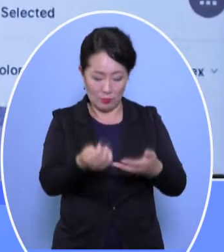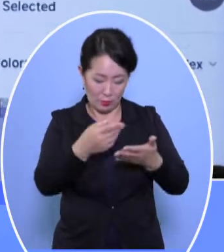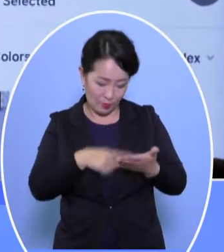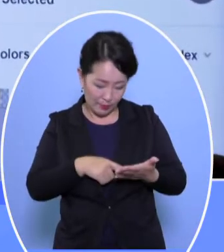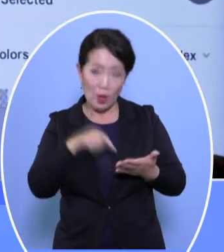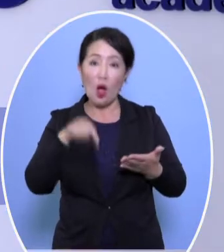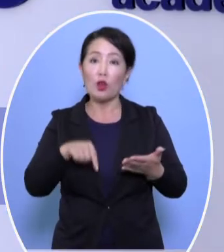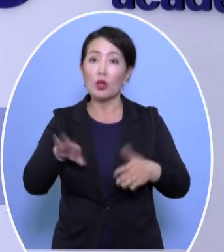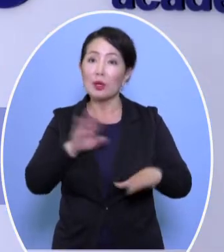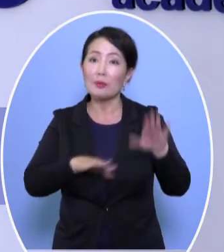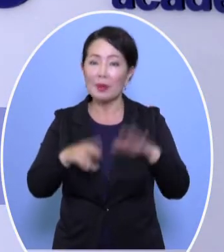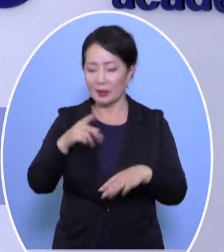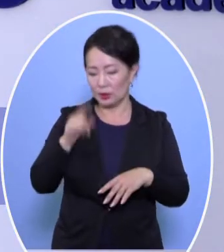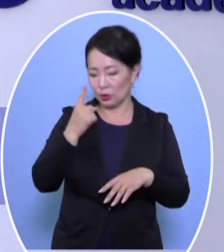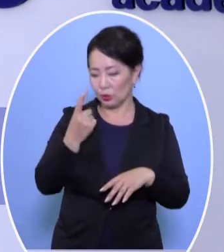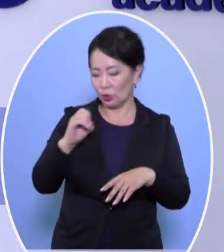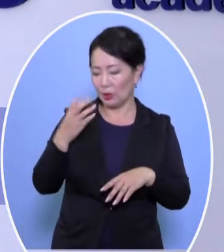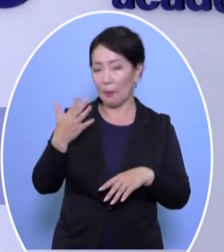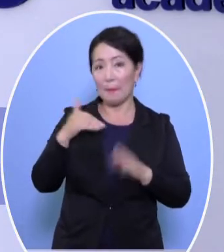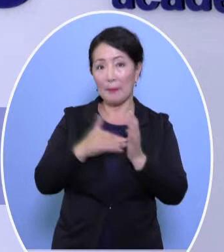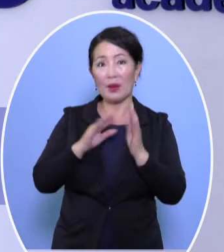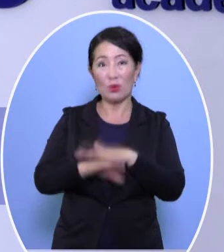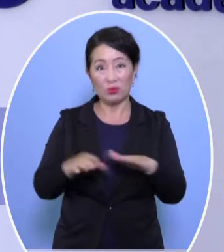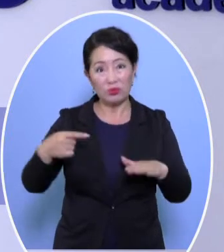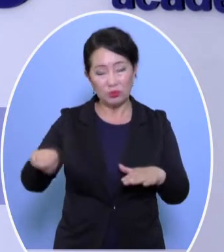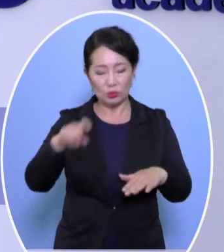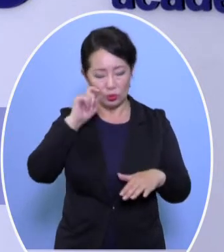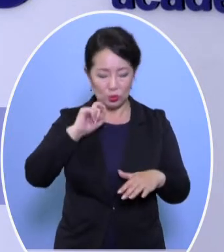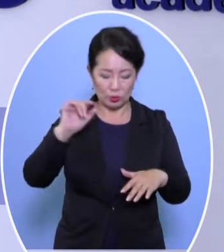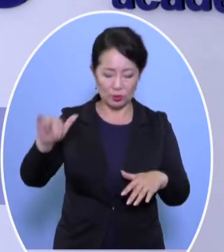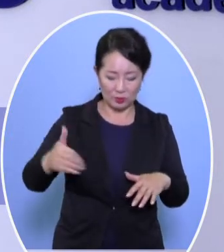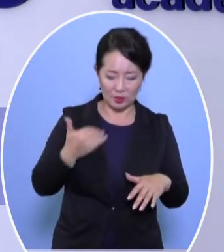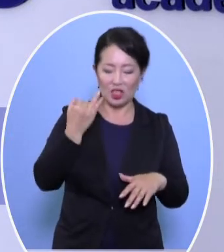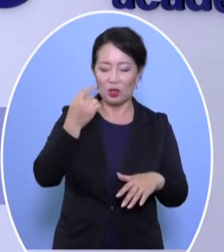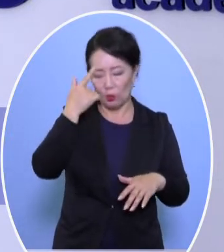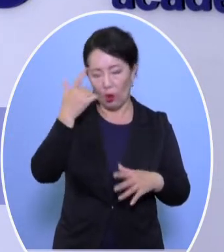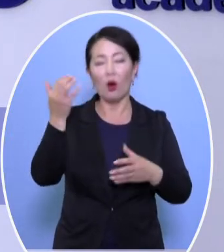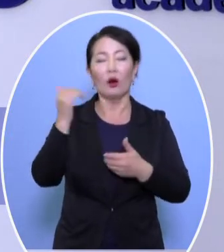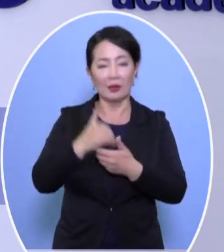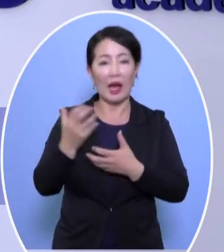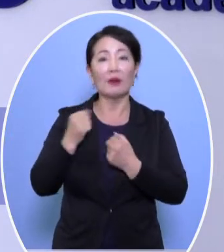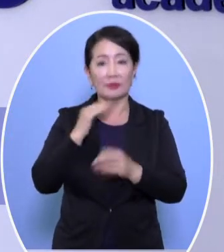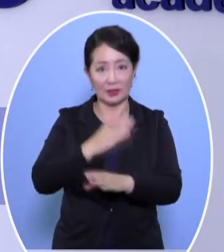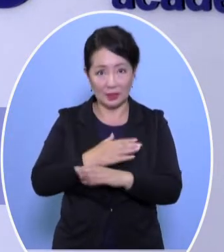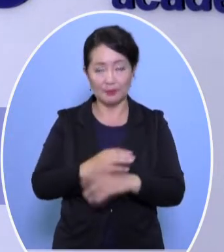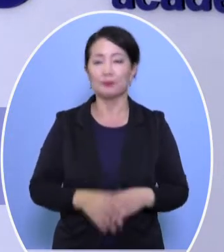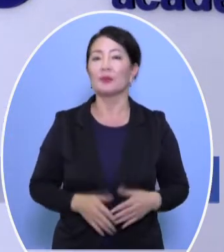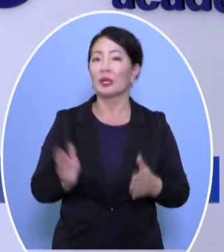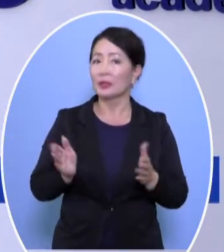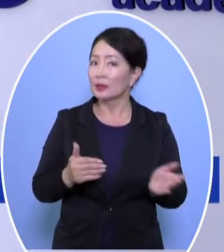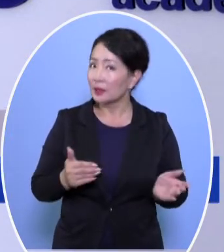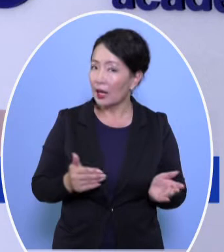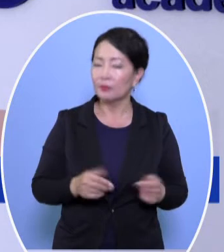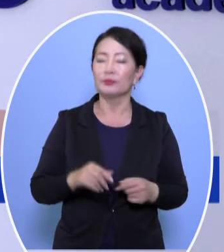энэний одоо өнөөдрийн байдлаар бол 105 мянган орчим хүүхдийн хүсэлтийг бол Ийм Монголын цахим системээр бол авчаад байна.